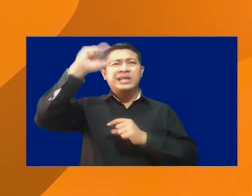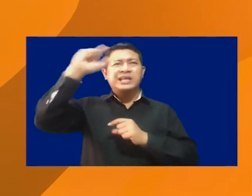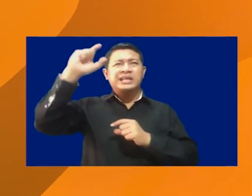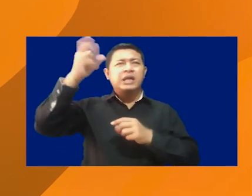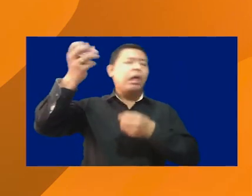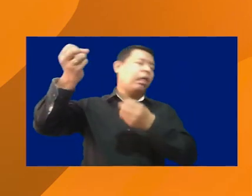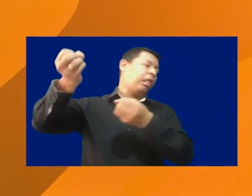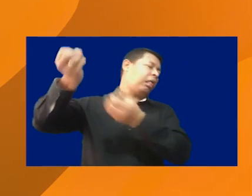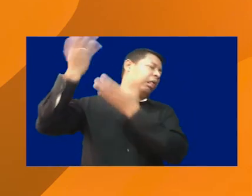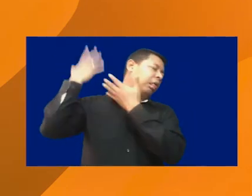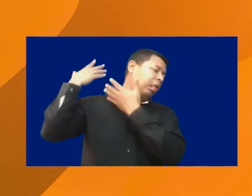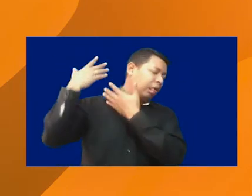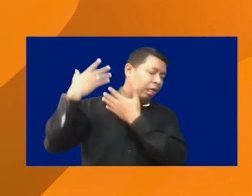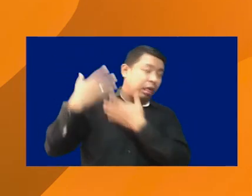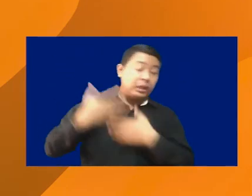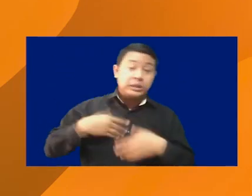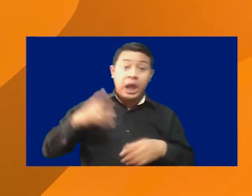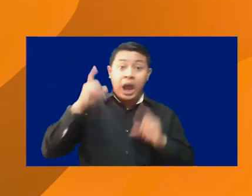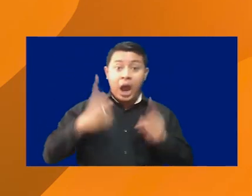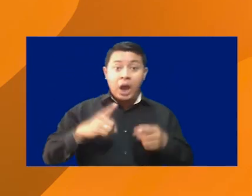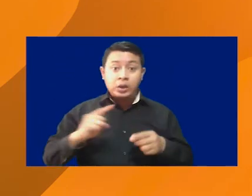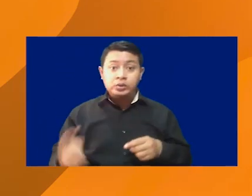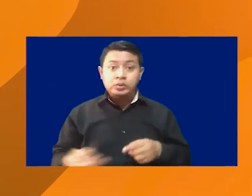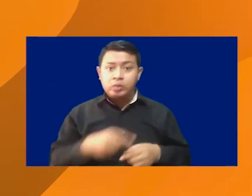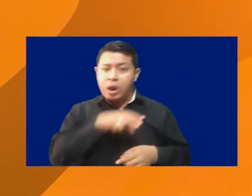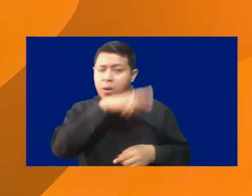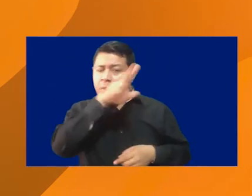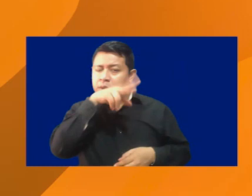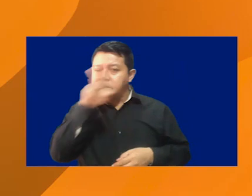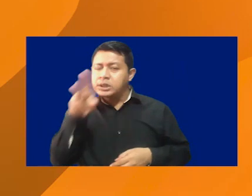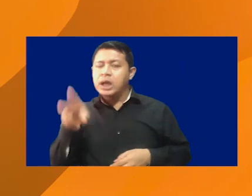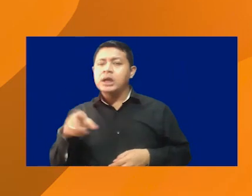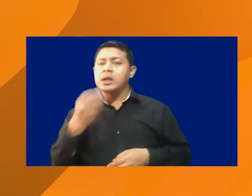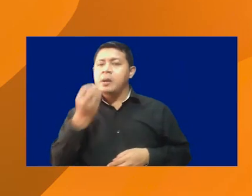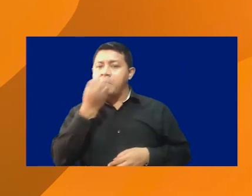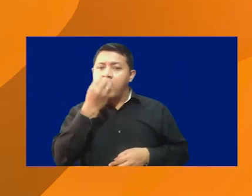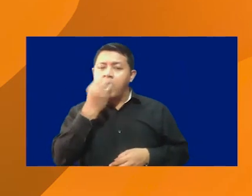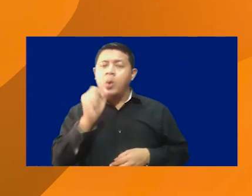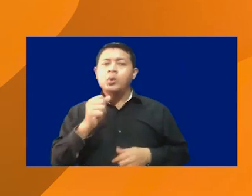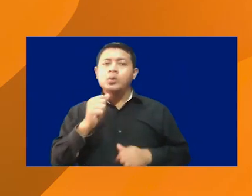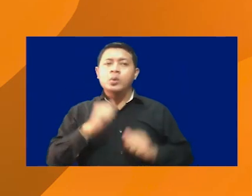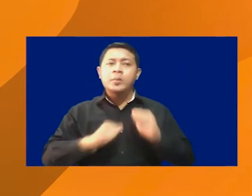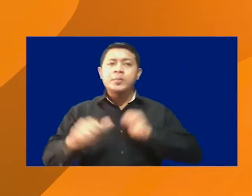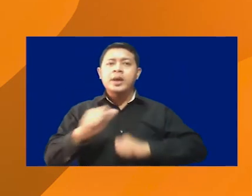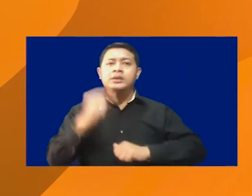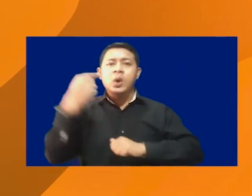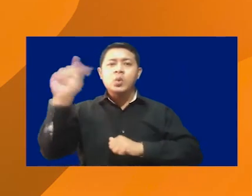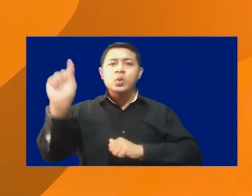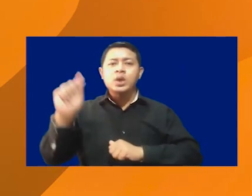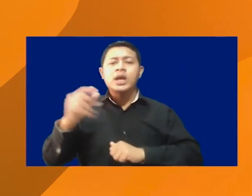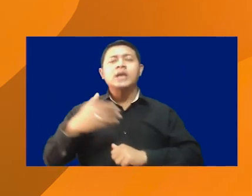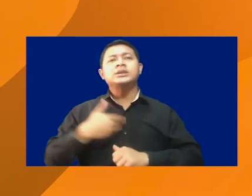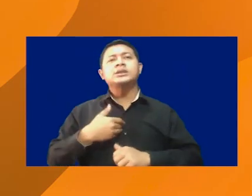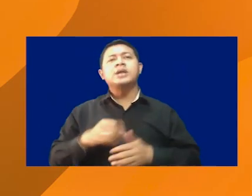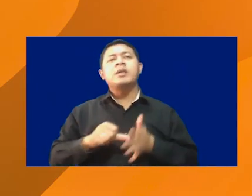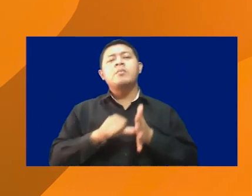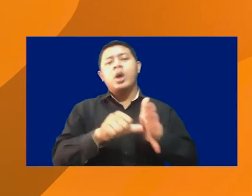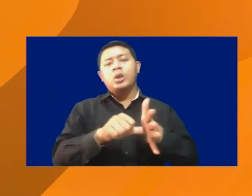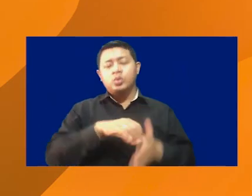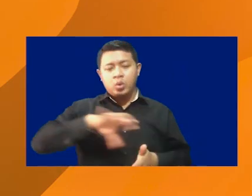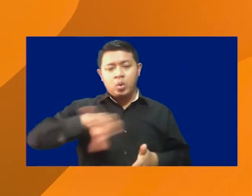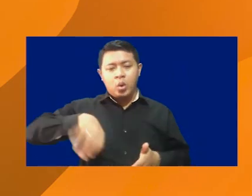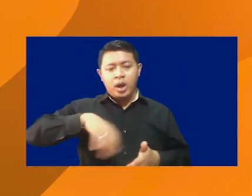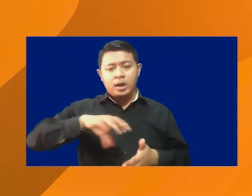melepaskan cita-cita saya dari kecil. Bahkan, saya harus mulai mencari nafkah untuk biaya saya